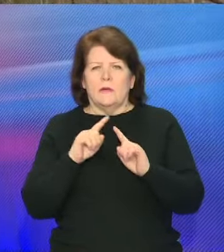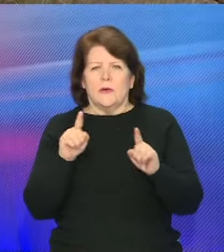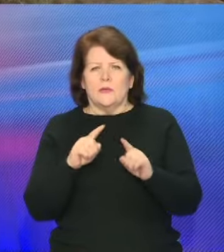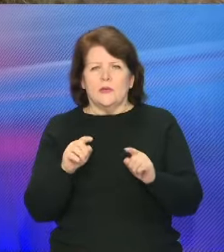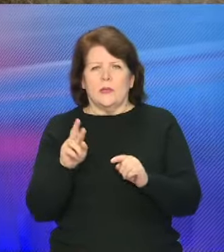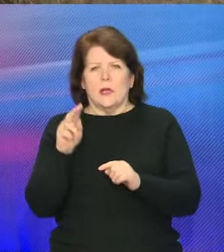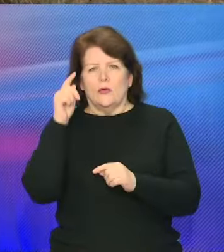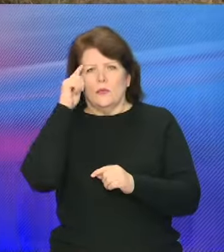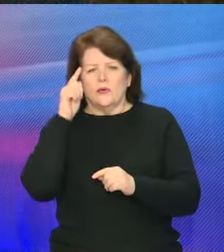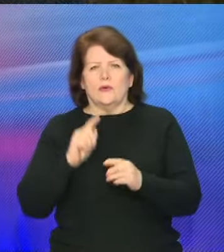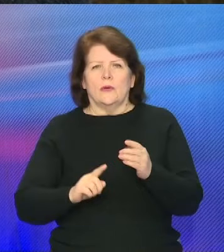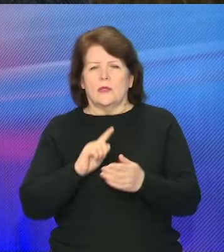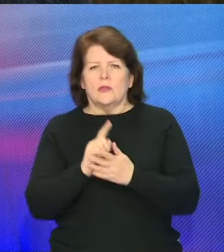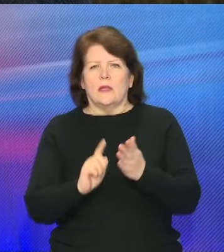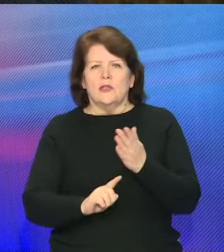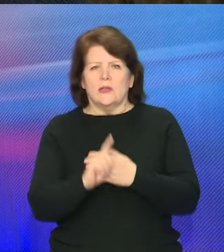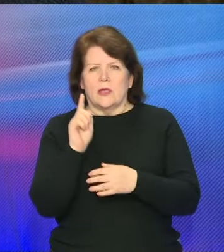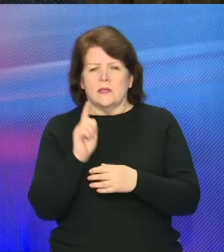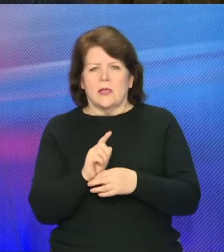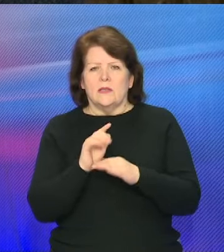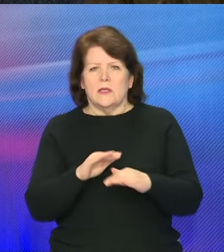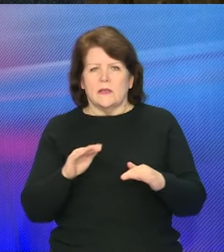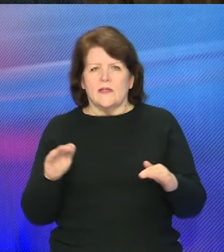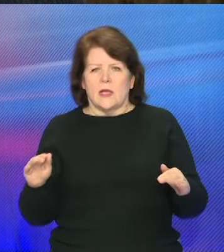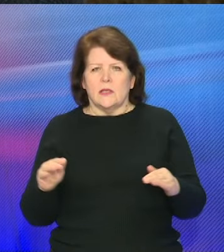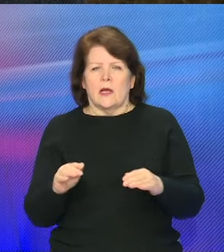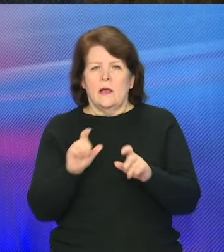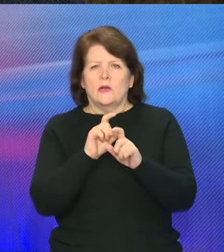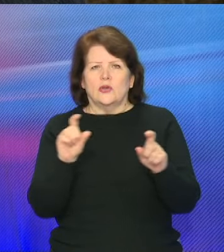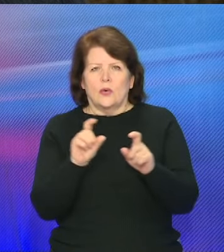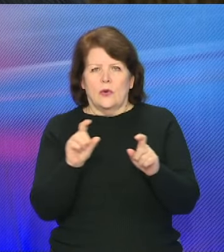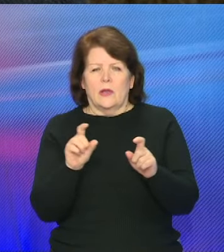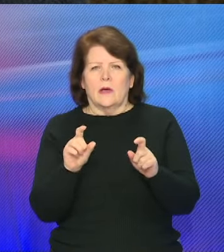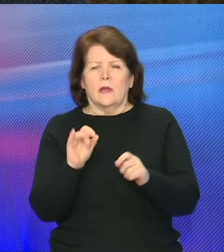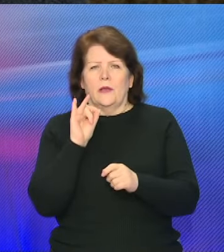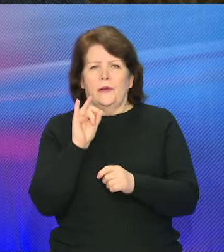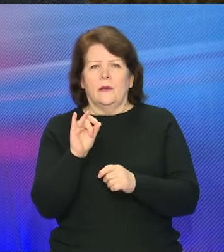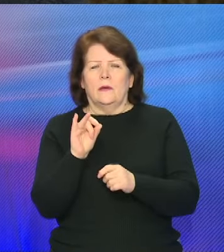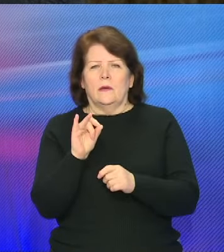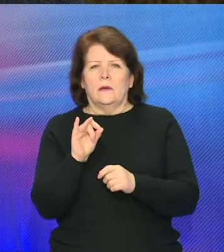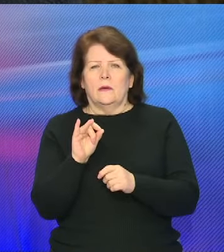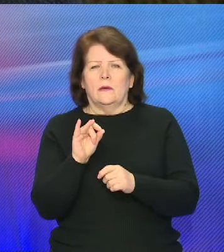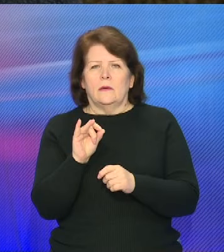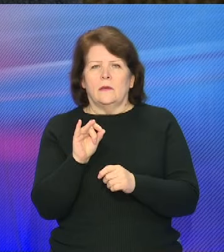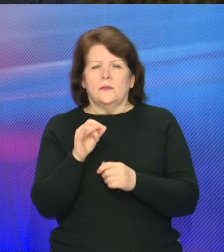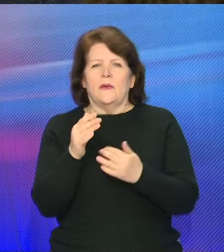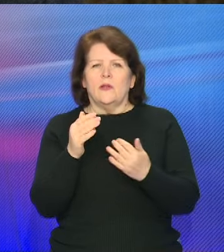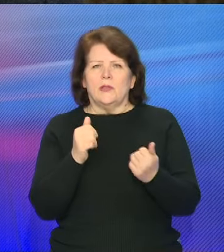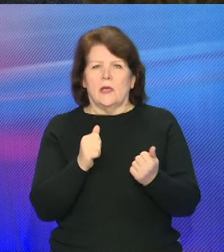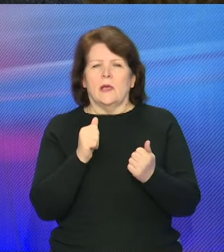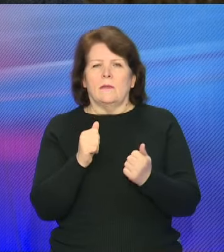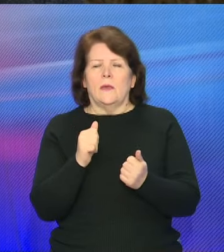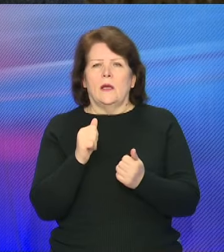что она должна начинаться еще с садиков, дошкольных учреждений. И, безусловно, с привлечением средств